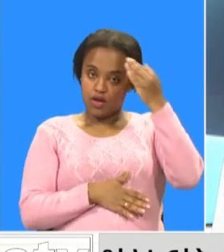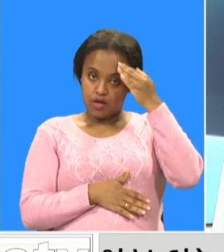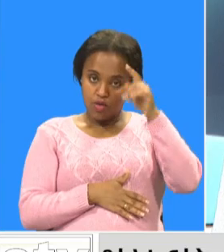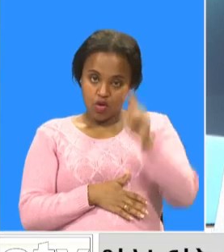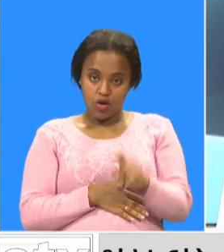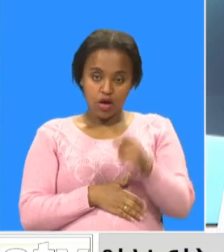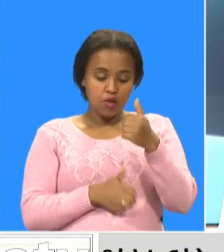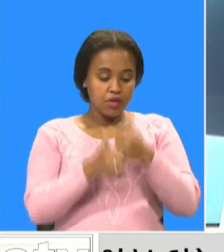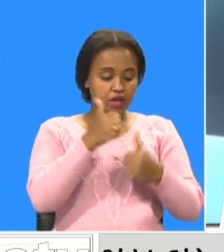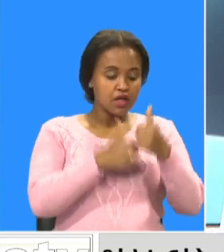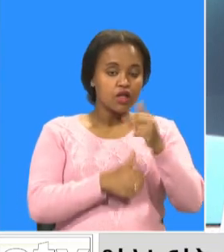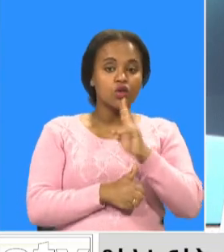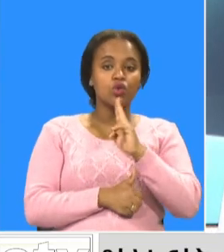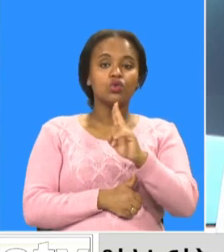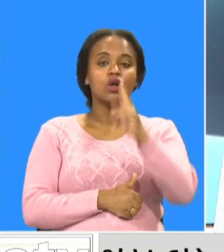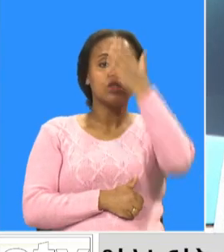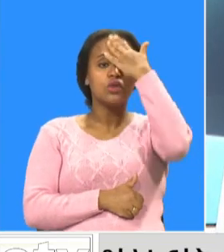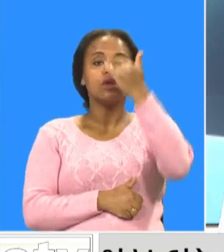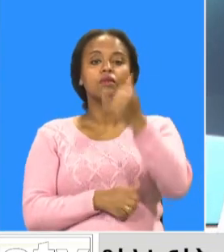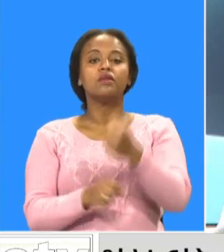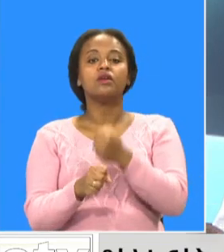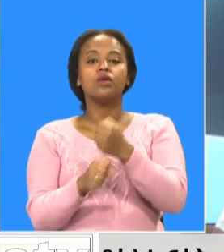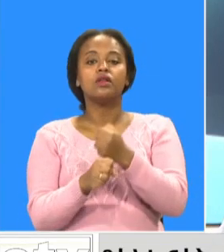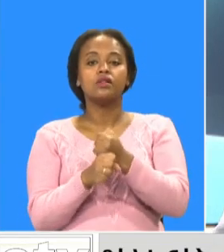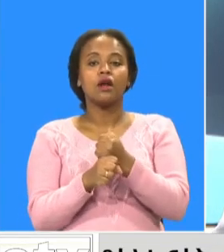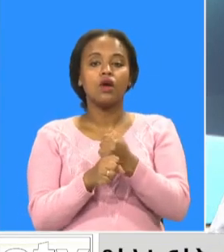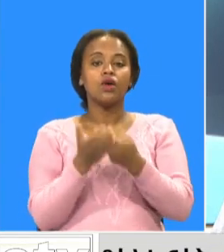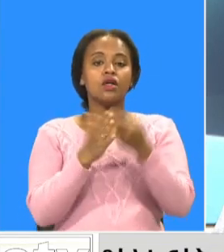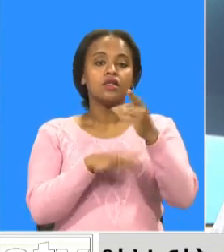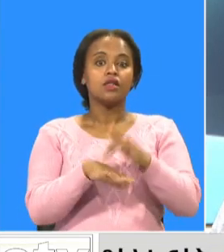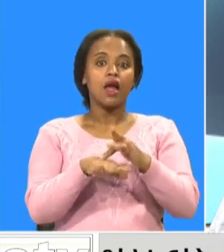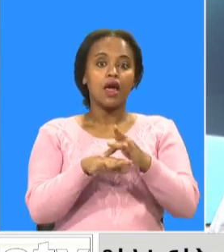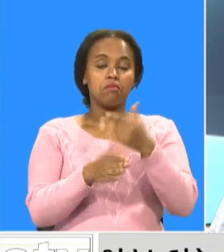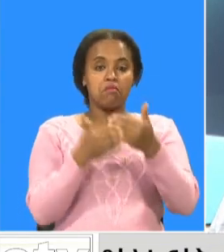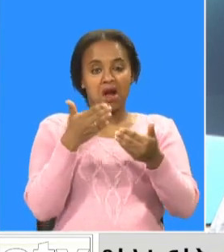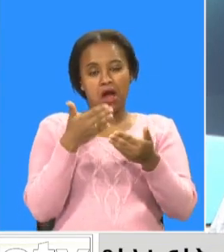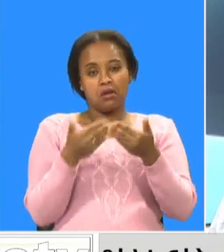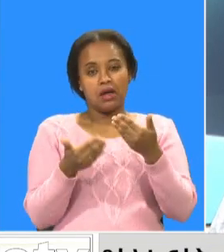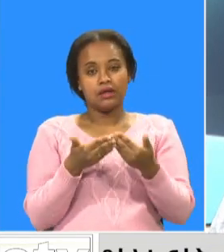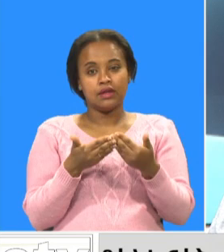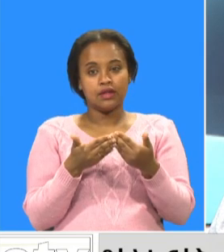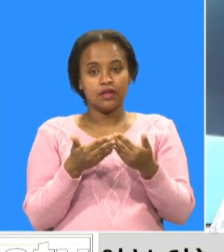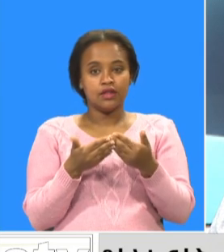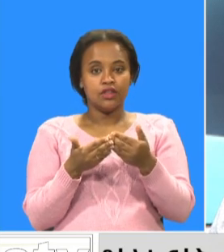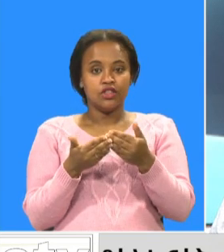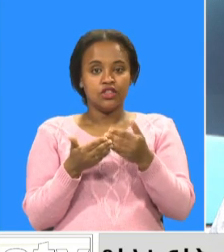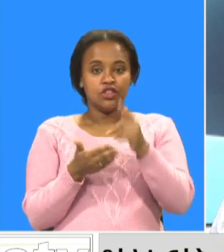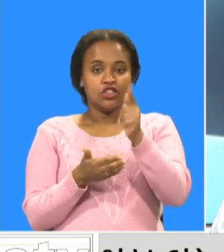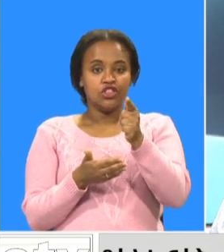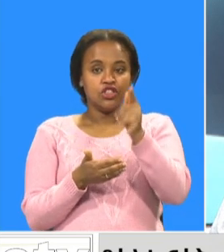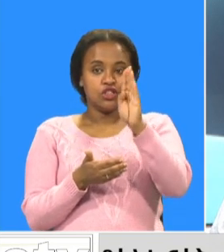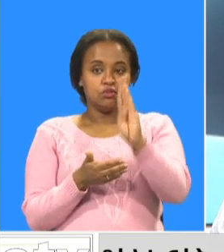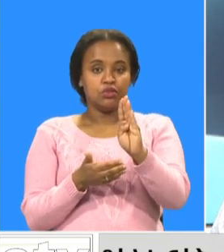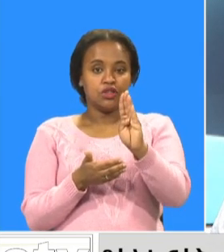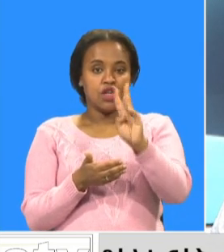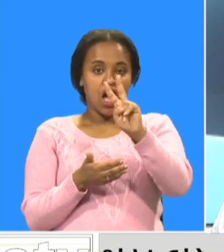ነው። የትኞቹ ናቸው? ለምንድን ነው የተሰራው? እዛ ላይ ምናልባት አሁን ጂቢ